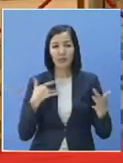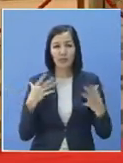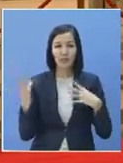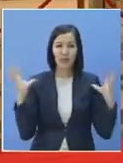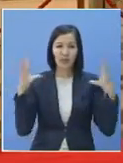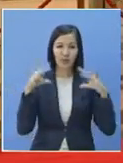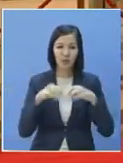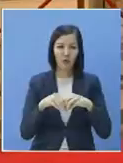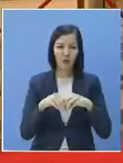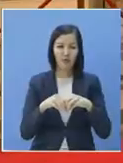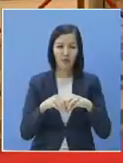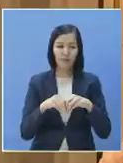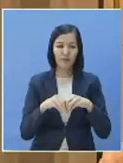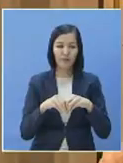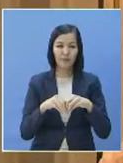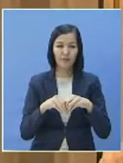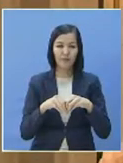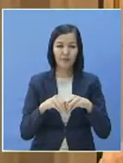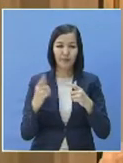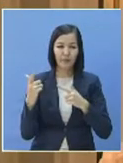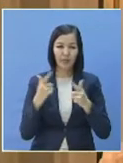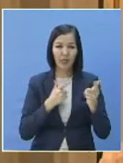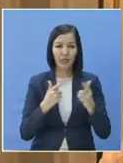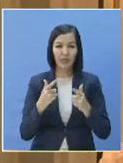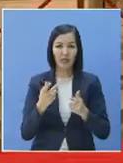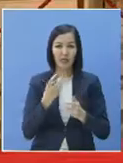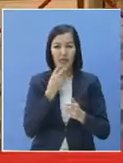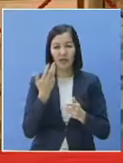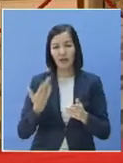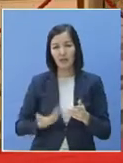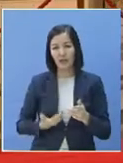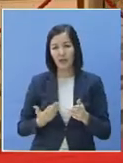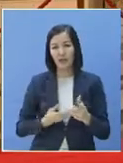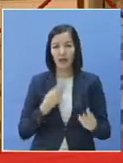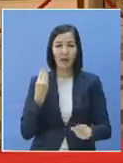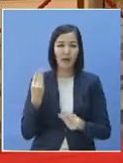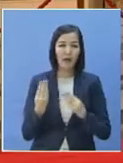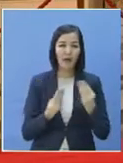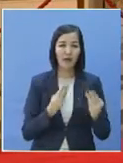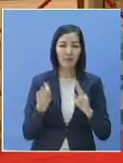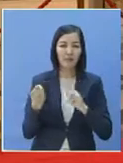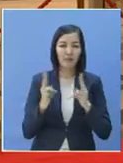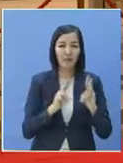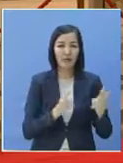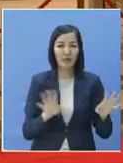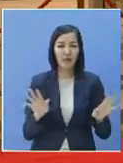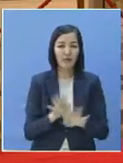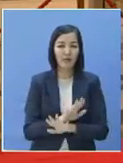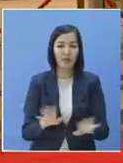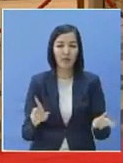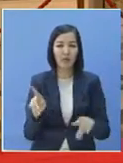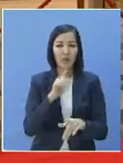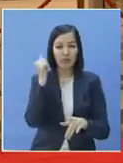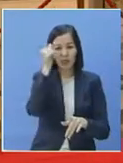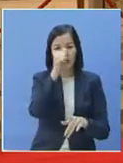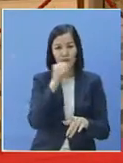қосып бір туынды жасады. Тек қана комедия емес, бұл жерде ән бар, би бар, жастар болғандықтан, жастар жылы болғандықтан